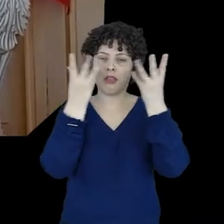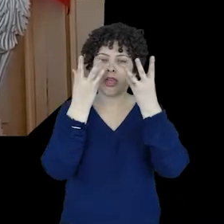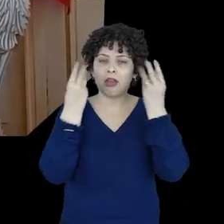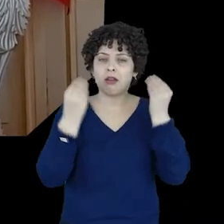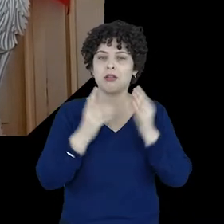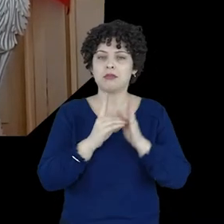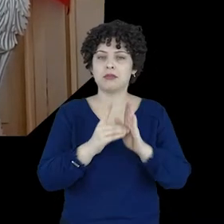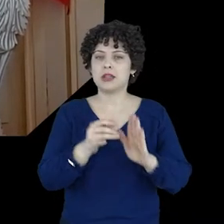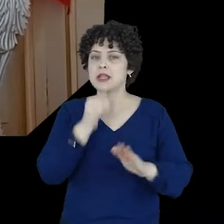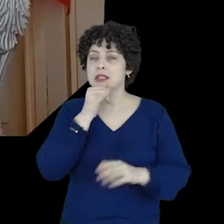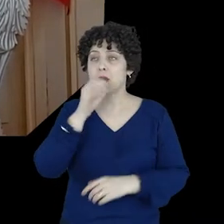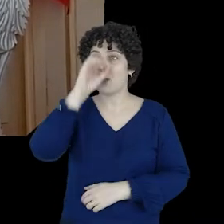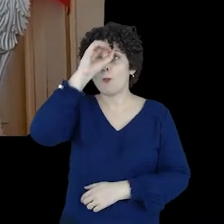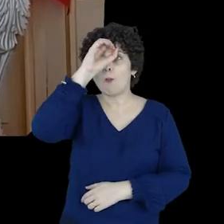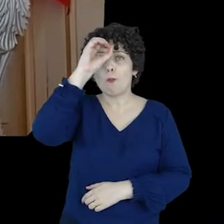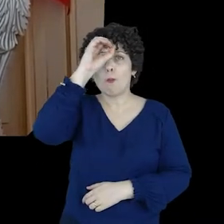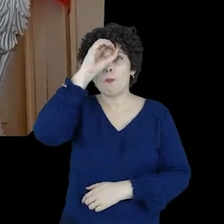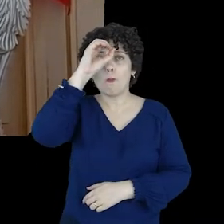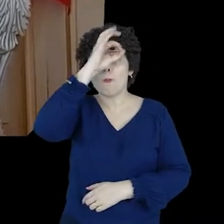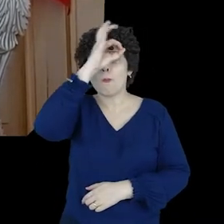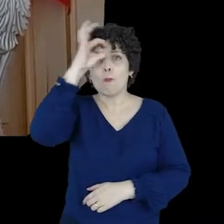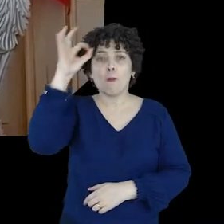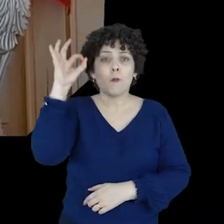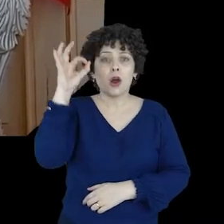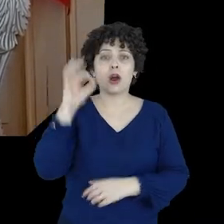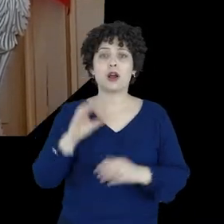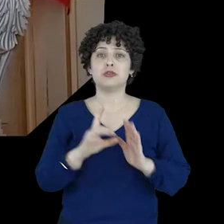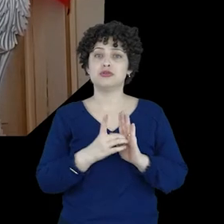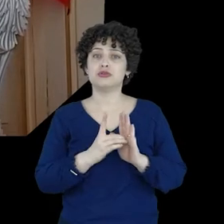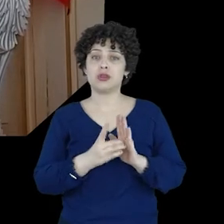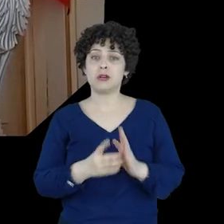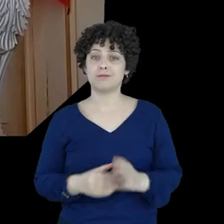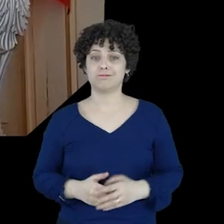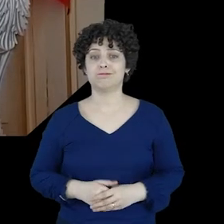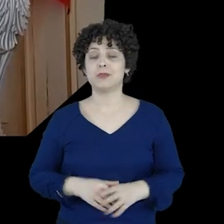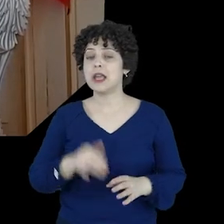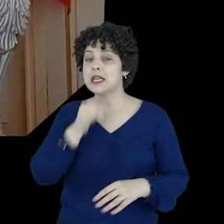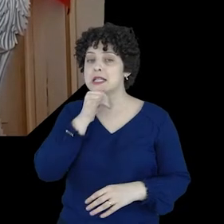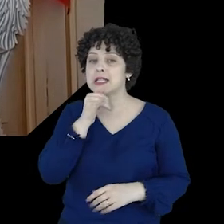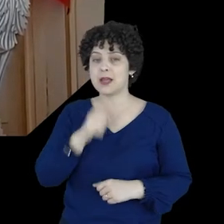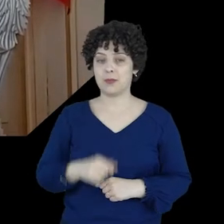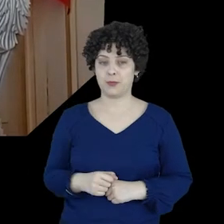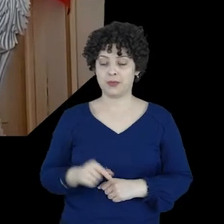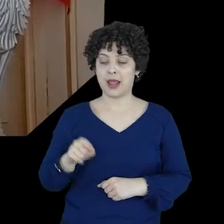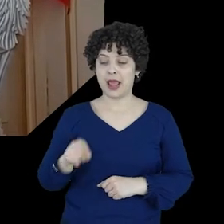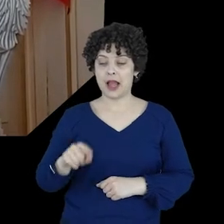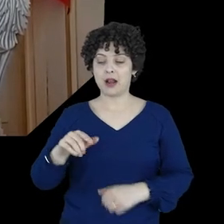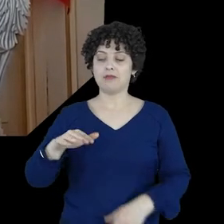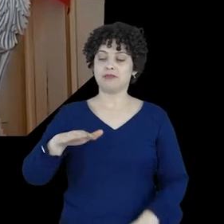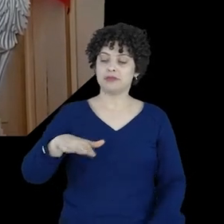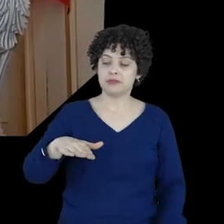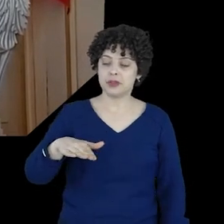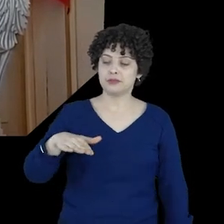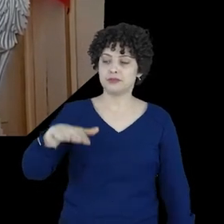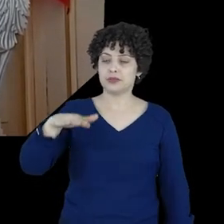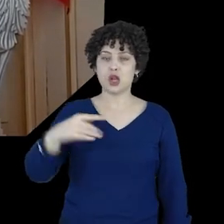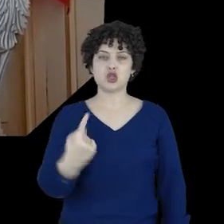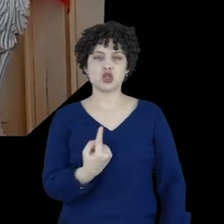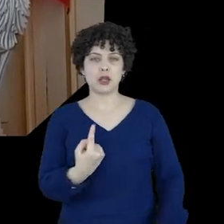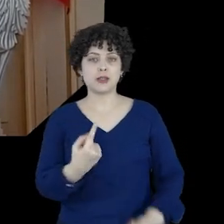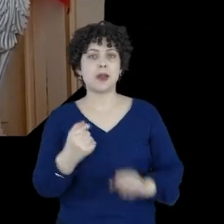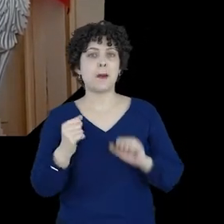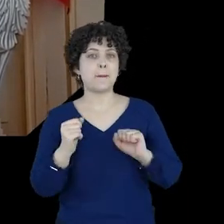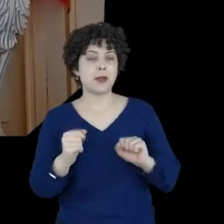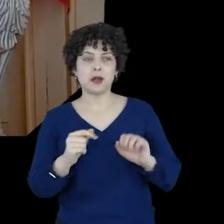parler du droit à l'innocence numérique. Il faut qu'un enfant puisse demander lui-même, sans l'accord de ses parents,